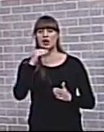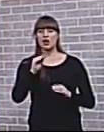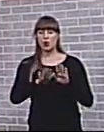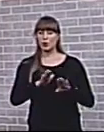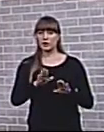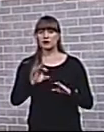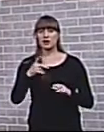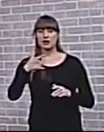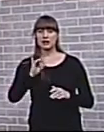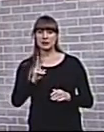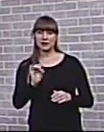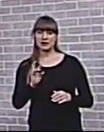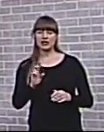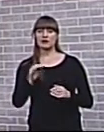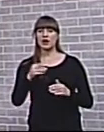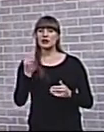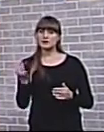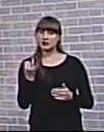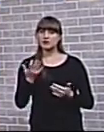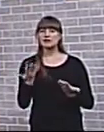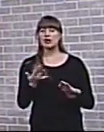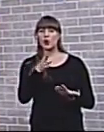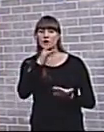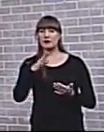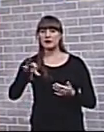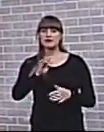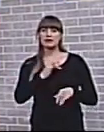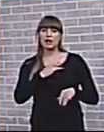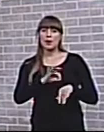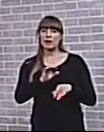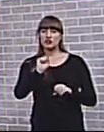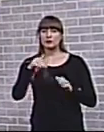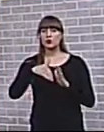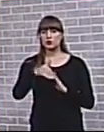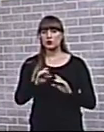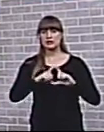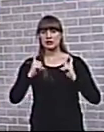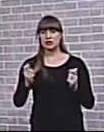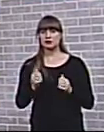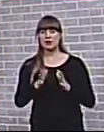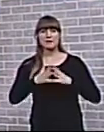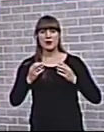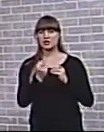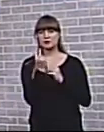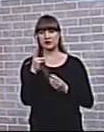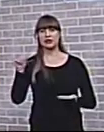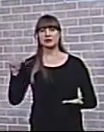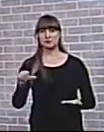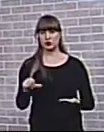Бердыев поинтересовался, за какое время все болельщики смогут уйти со стадиона. Оказывается, максимум за 12 минут.